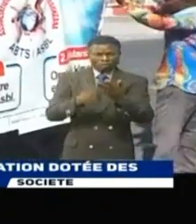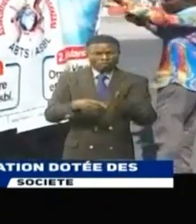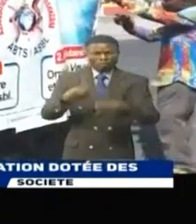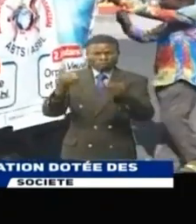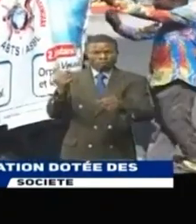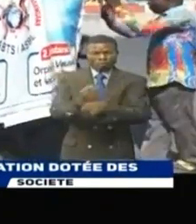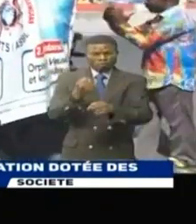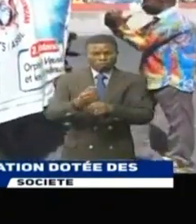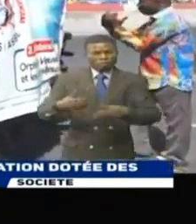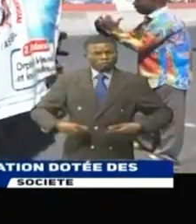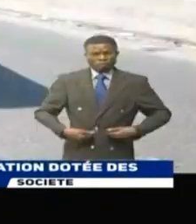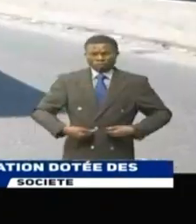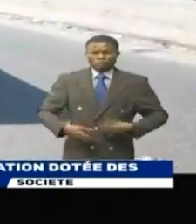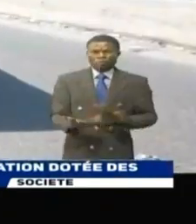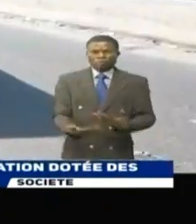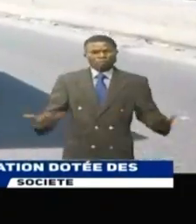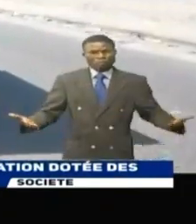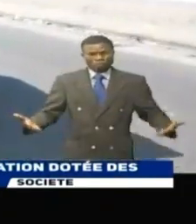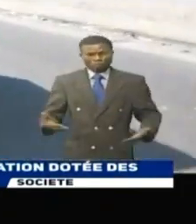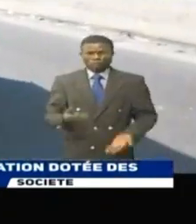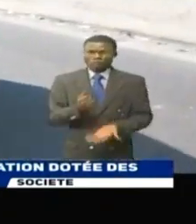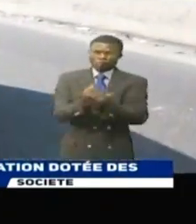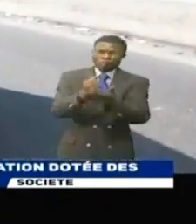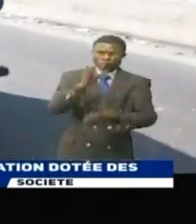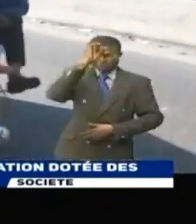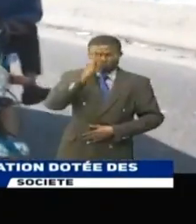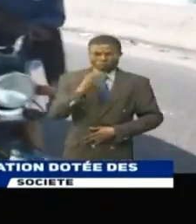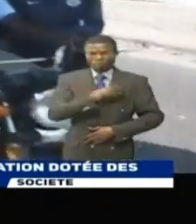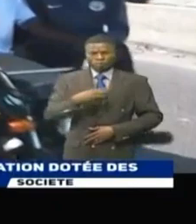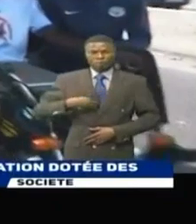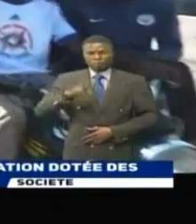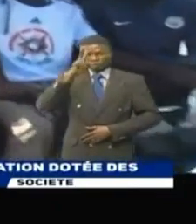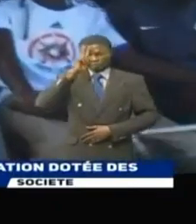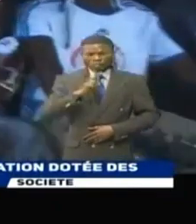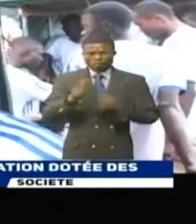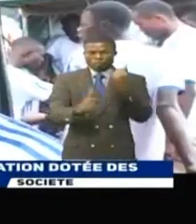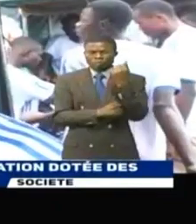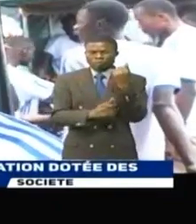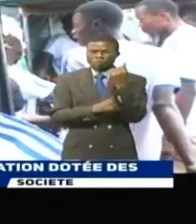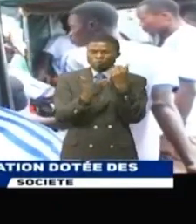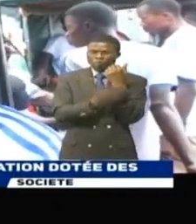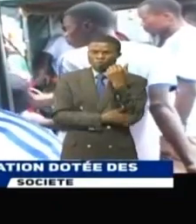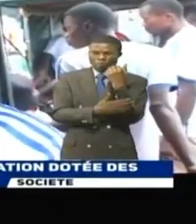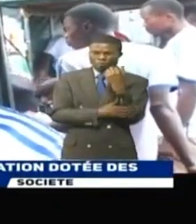aux jeunes désœuvrés, d'assister les orphelins, les veuves et les personnes vulnérables. Le